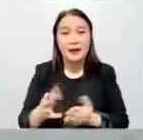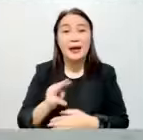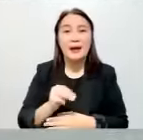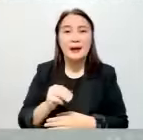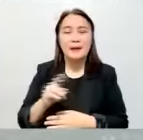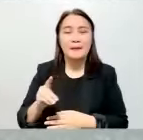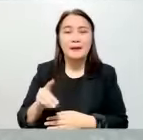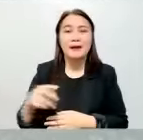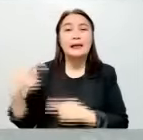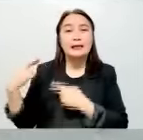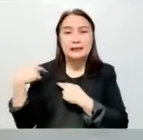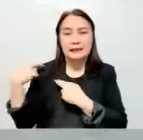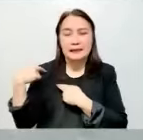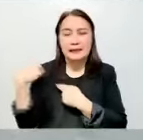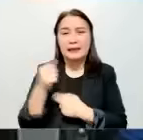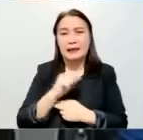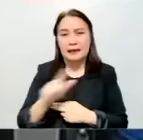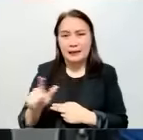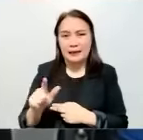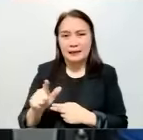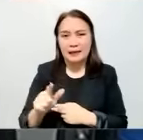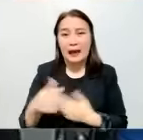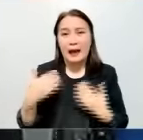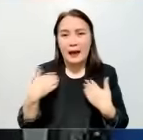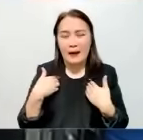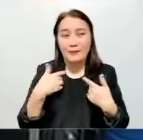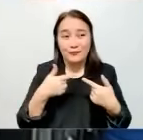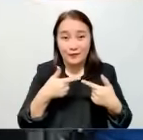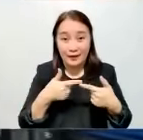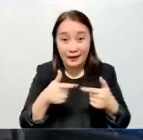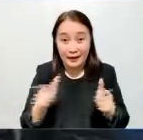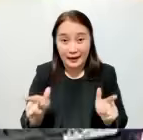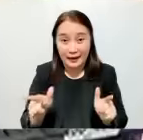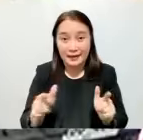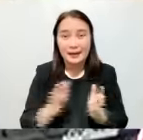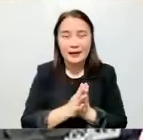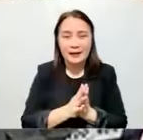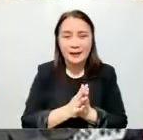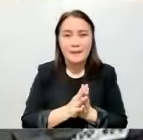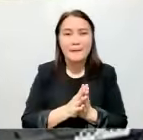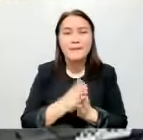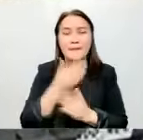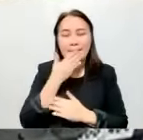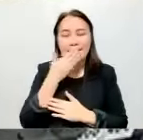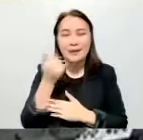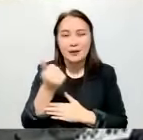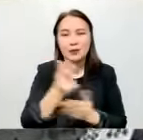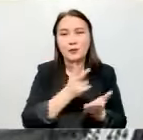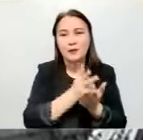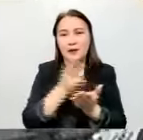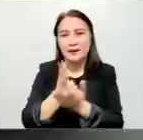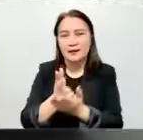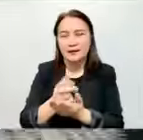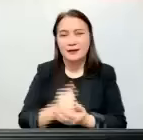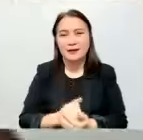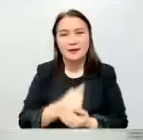bawat motorista na paglaanan ng garahe at maayos na parking ang kani-kanilang sasakyan para di maging abala sa